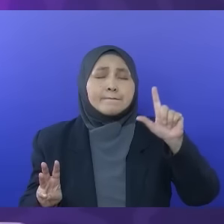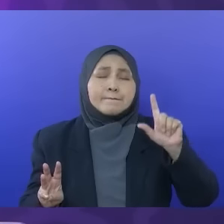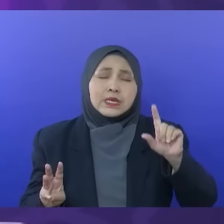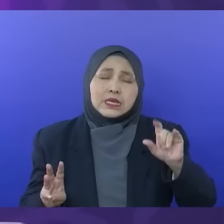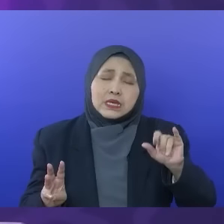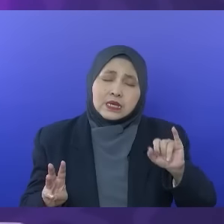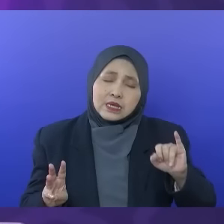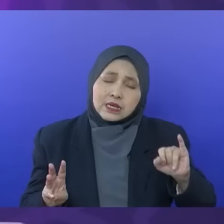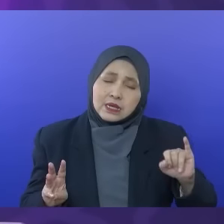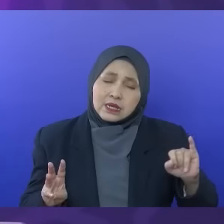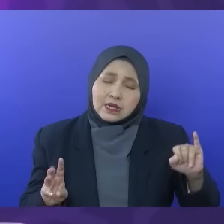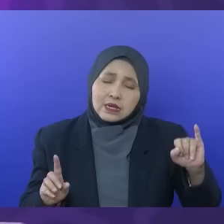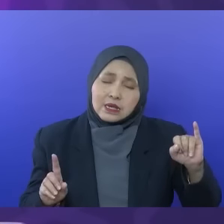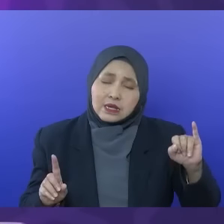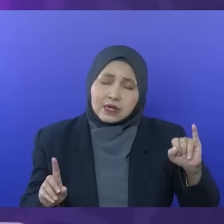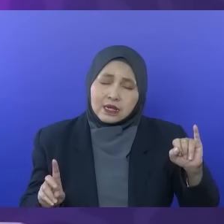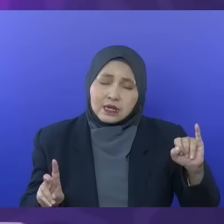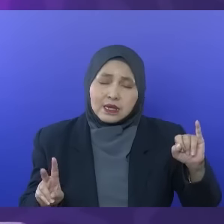lamim